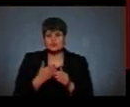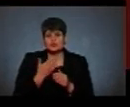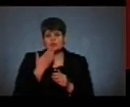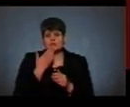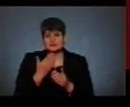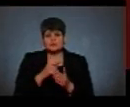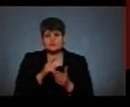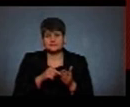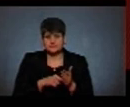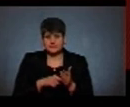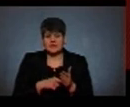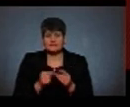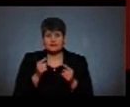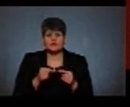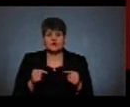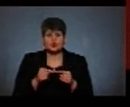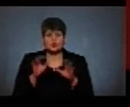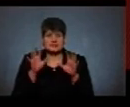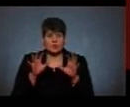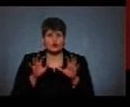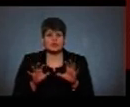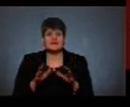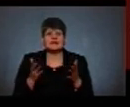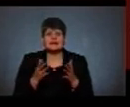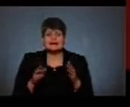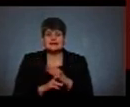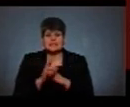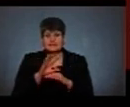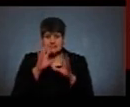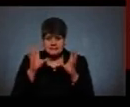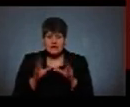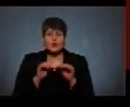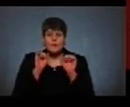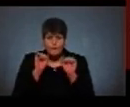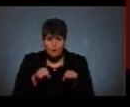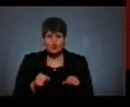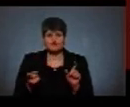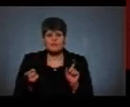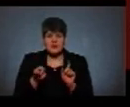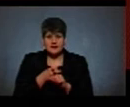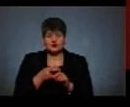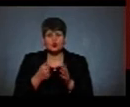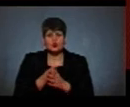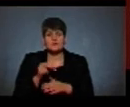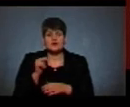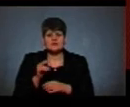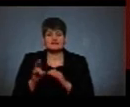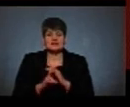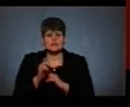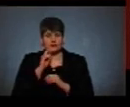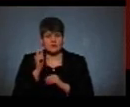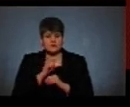поставити ще таке питання. Відповідно до законодавства, які церкви загалом можуть приєднуватися до Православної церкви